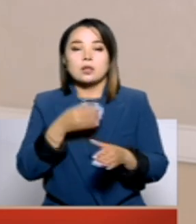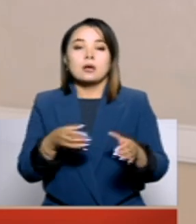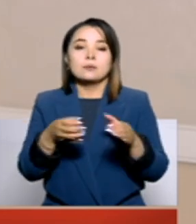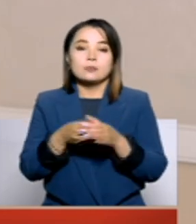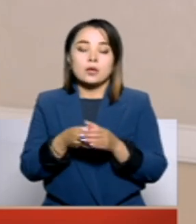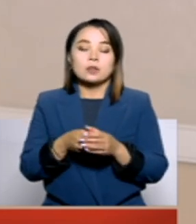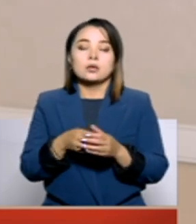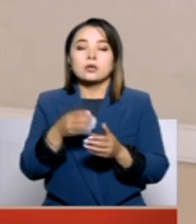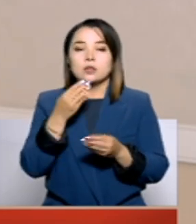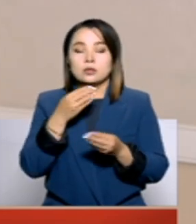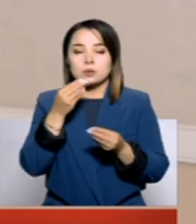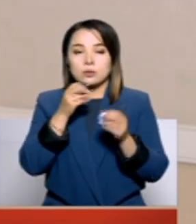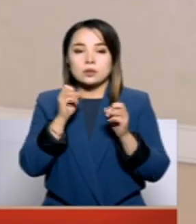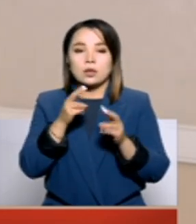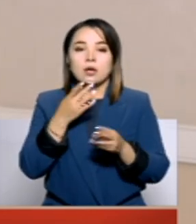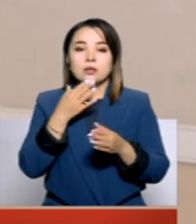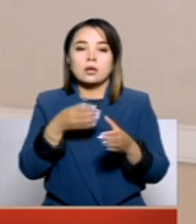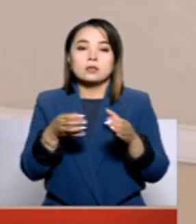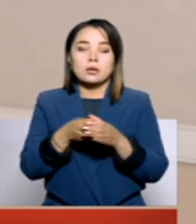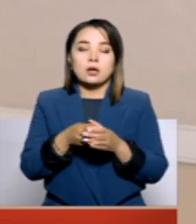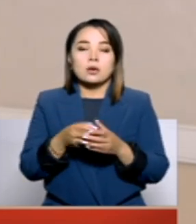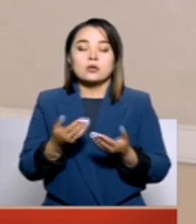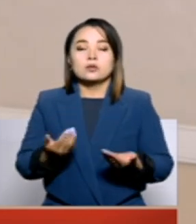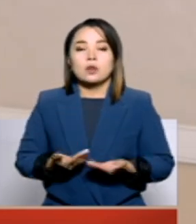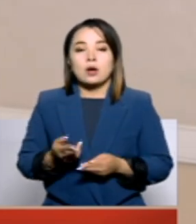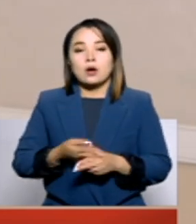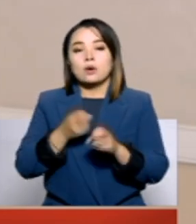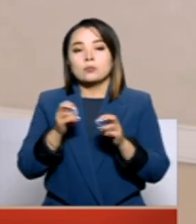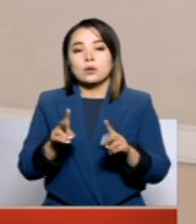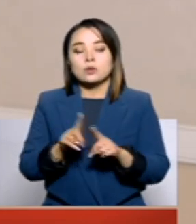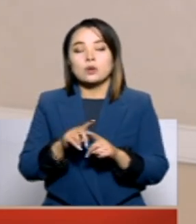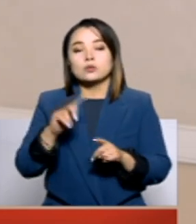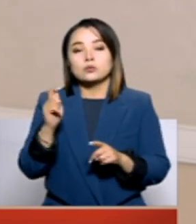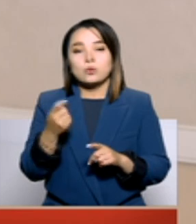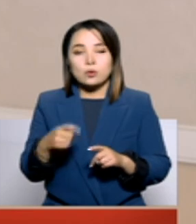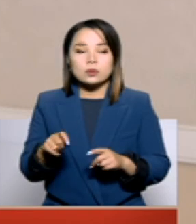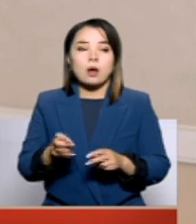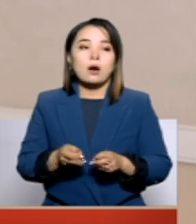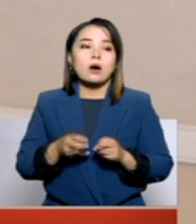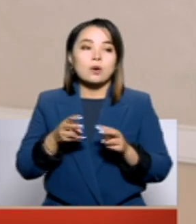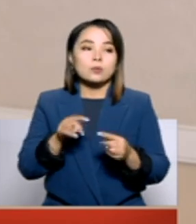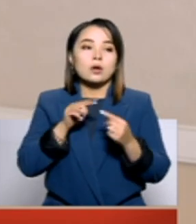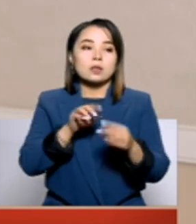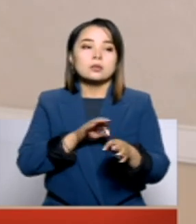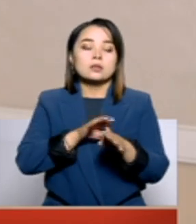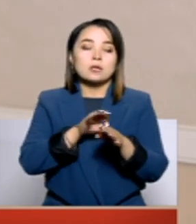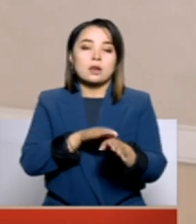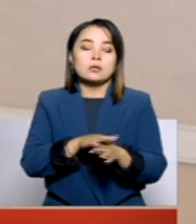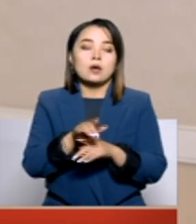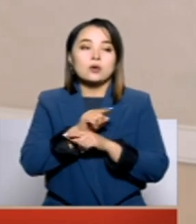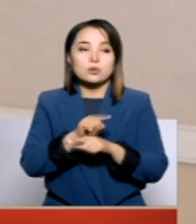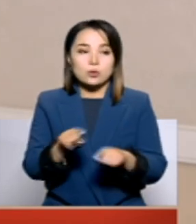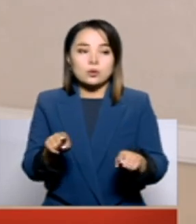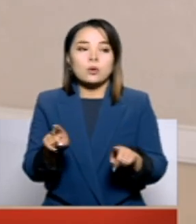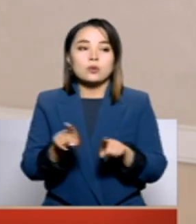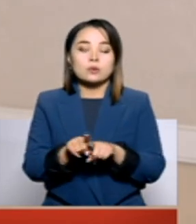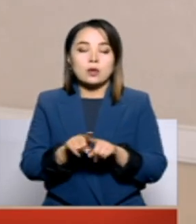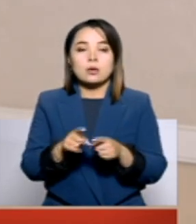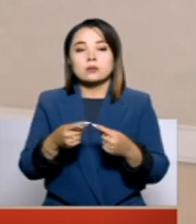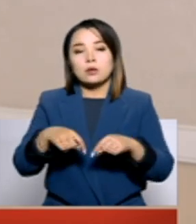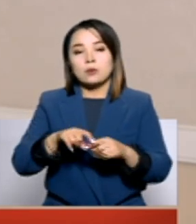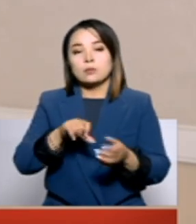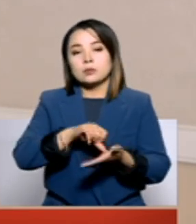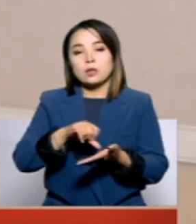интеграциялар, жасанды интеллект, киберқауіпсіздік, дүниежүзіндегі түрлі соғыс пен қауіп-қатерлерге қарсы тұру бағытындағы үндеулер де осы ұйым